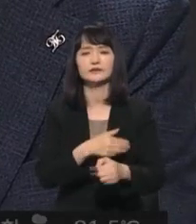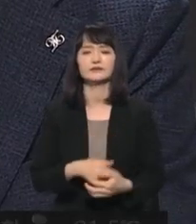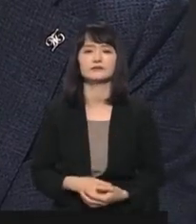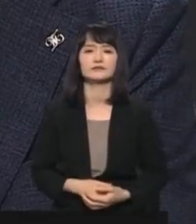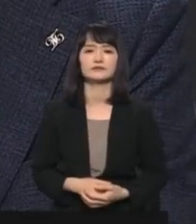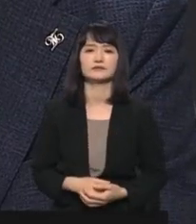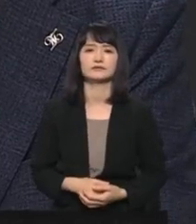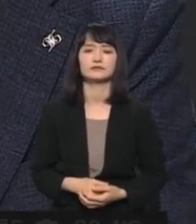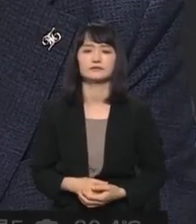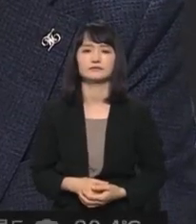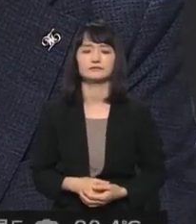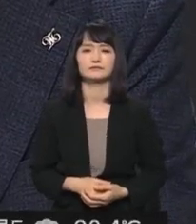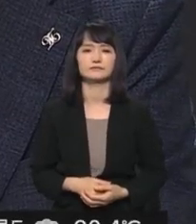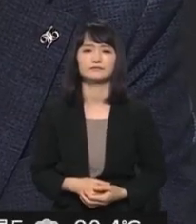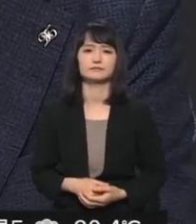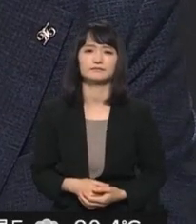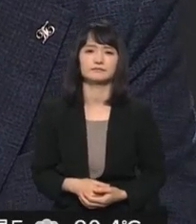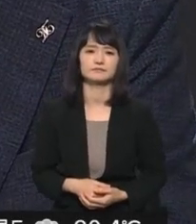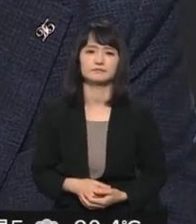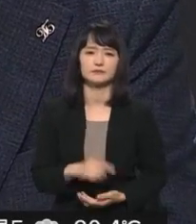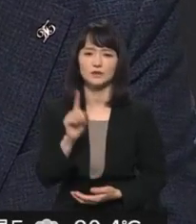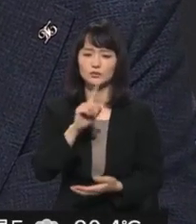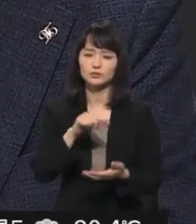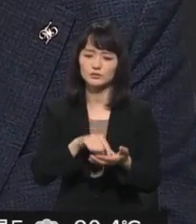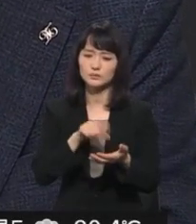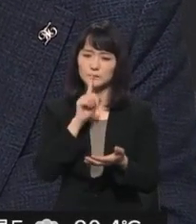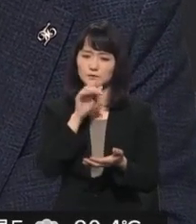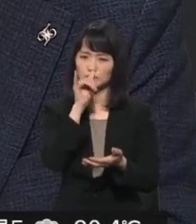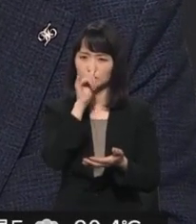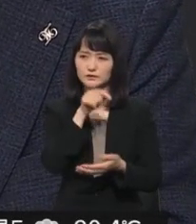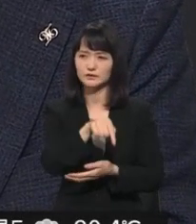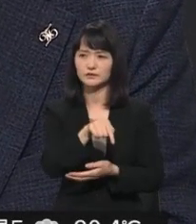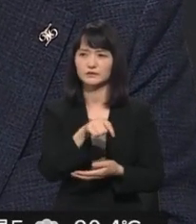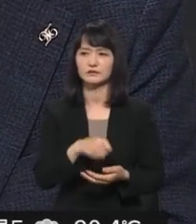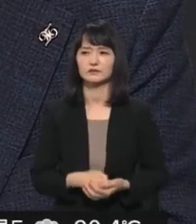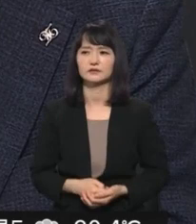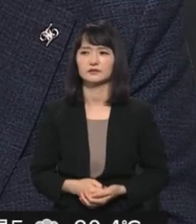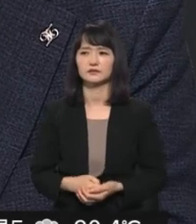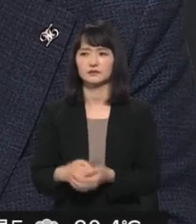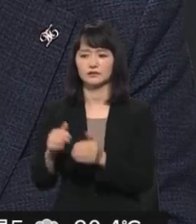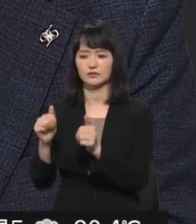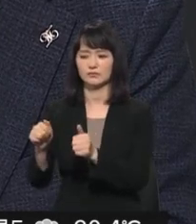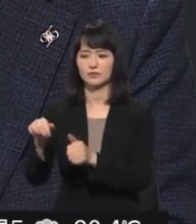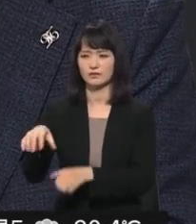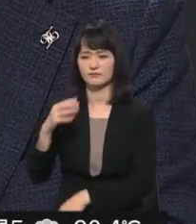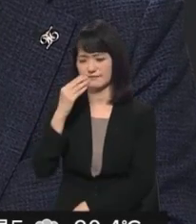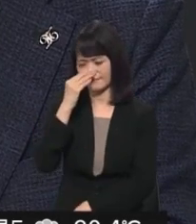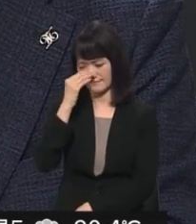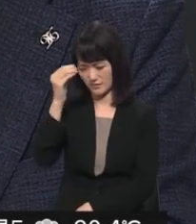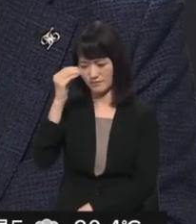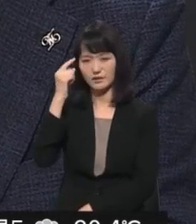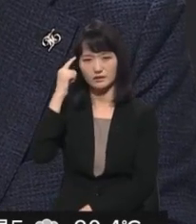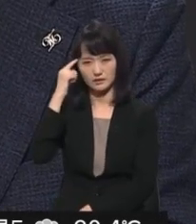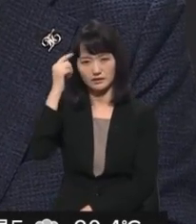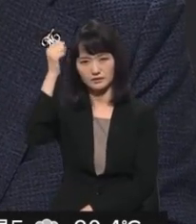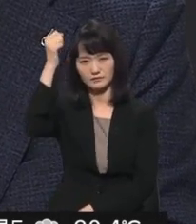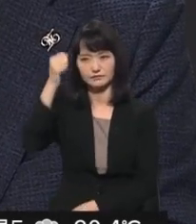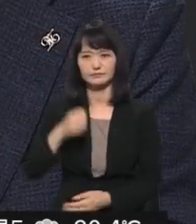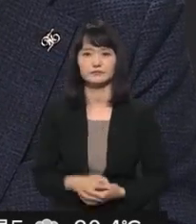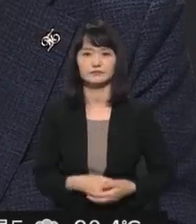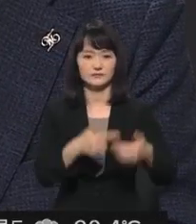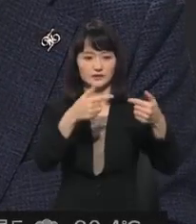뭐 그렇게 이야기 할 수 있는데 저는 그것도 법원에 엄 아니라고 봐요 이제사 김정국 이에